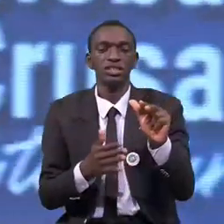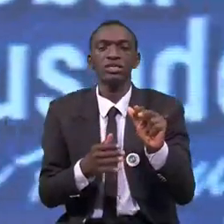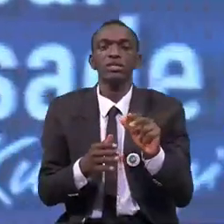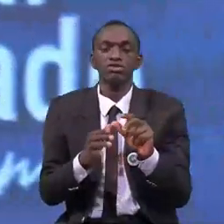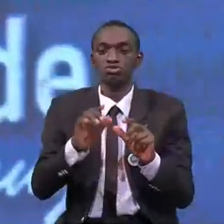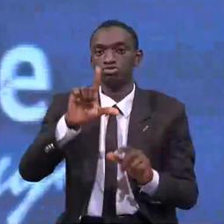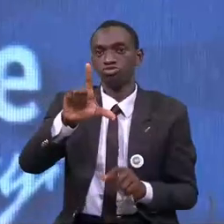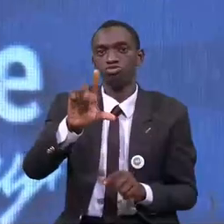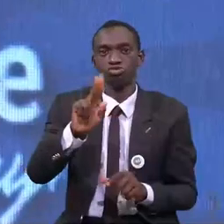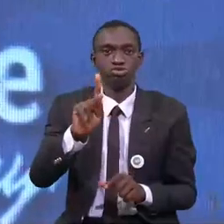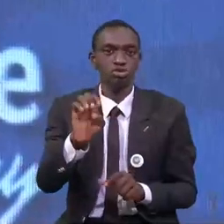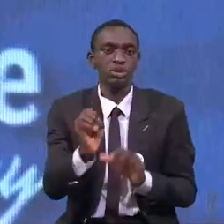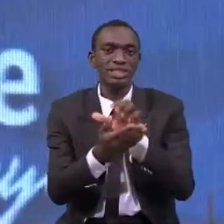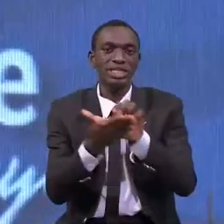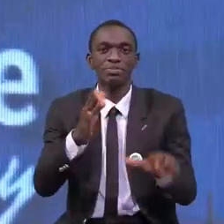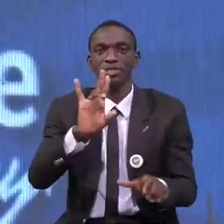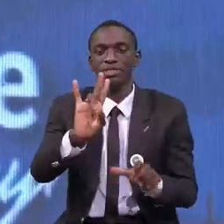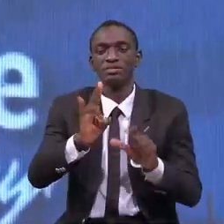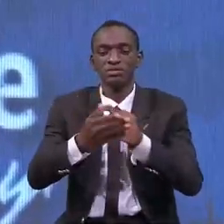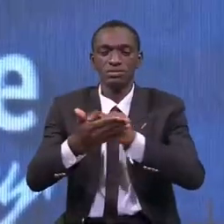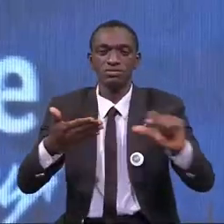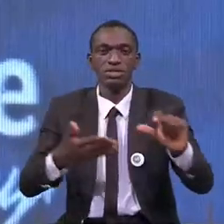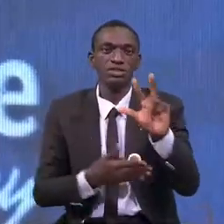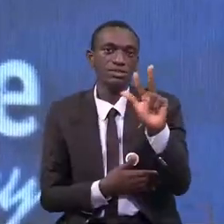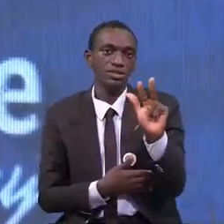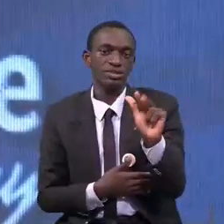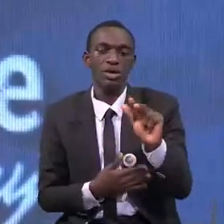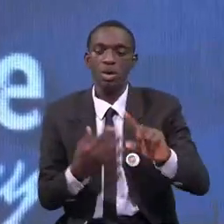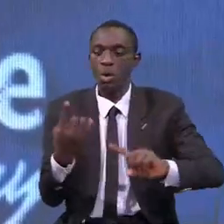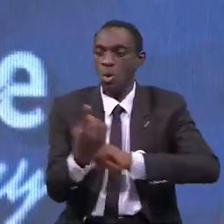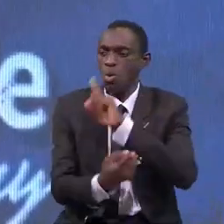Luc chapitre 7 verset